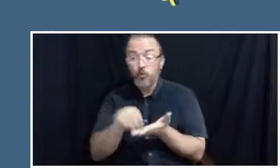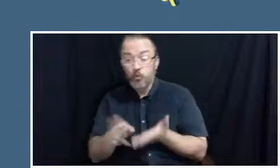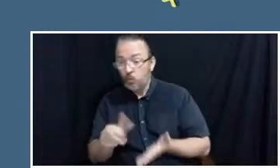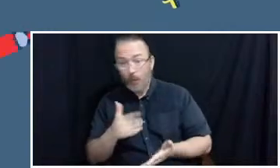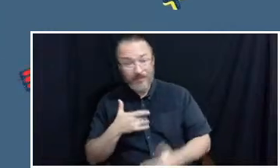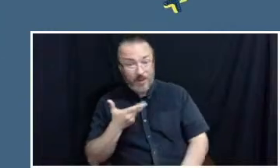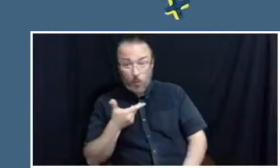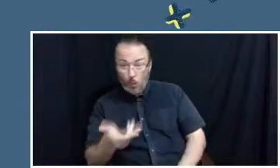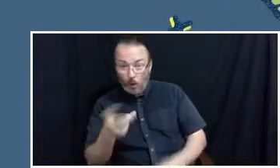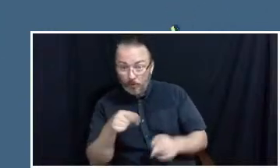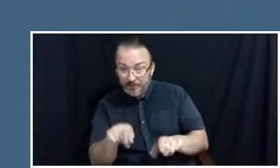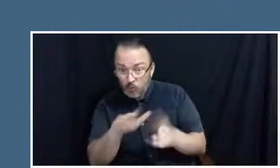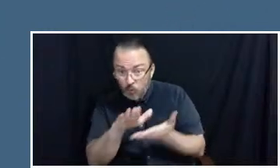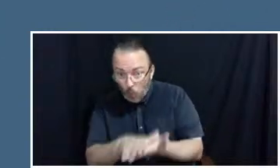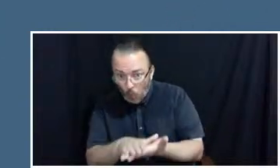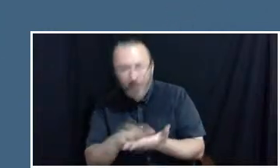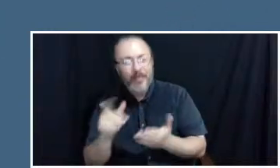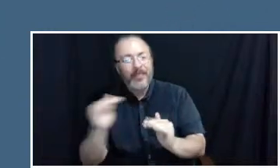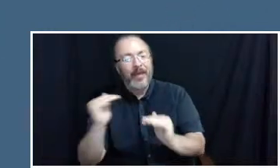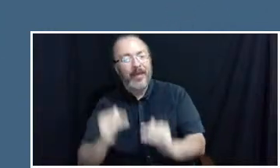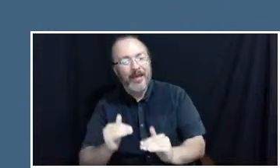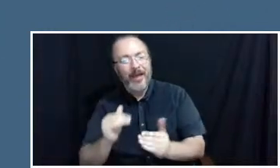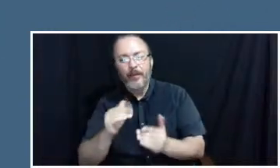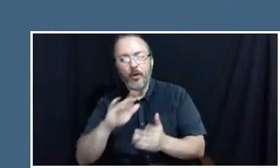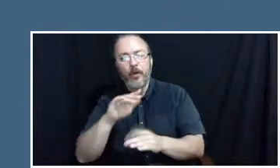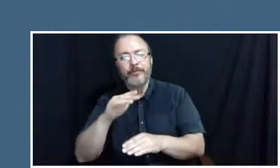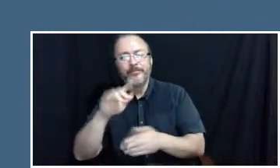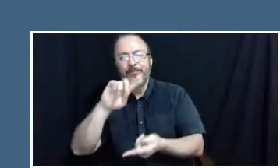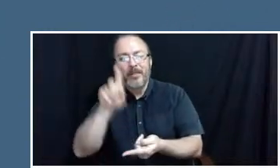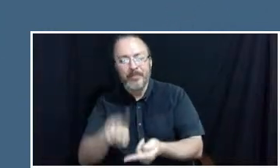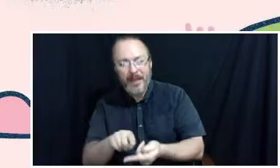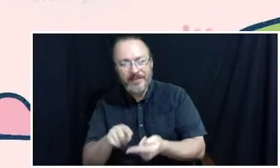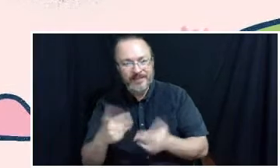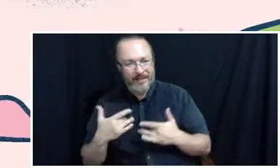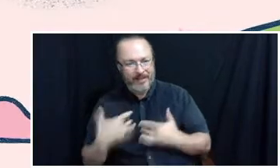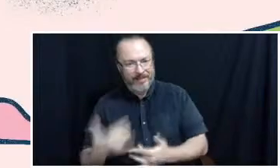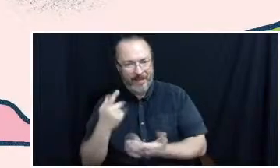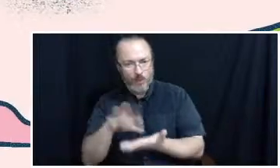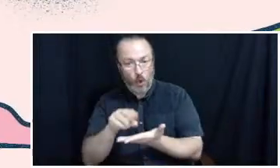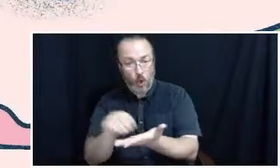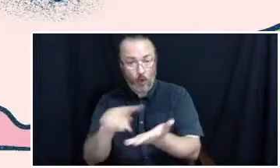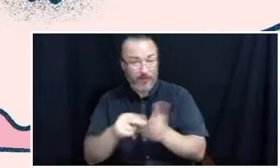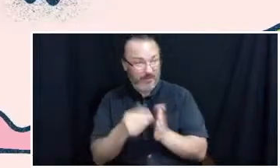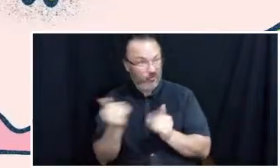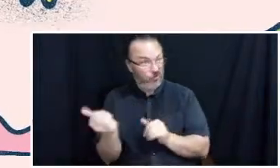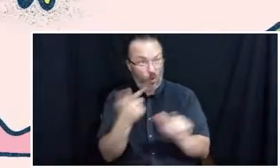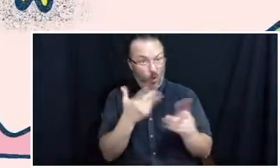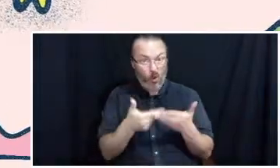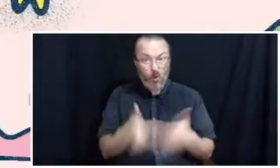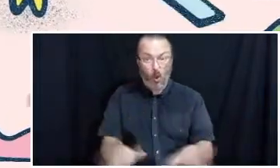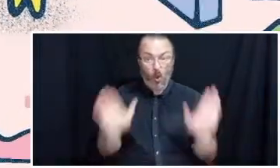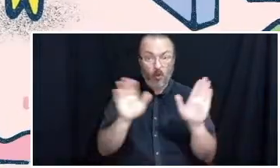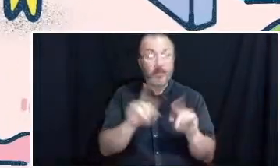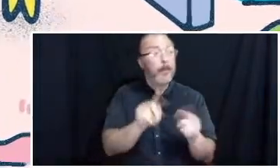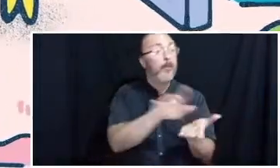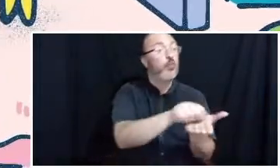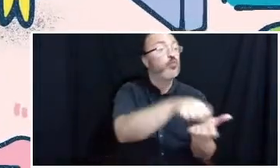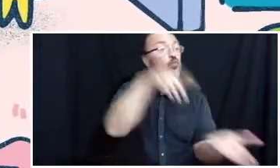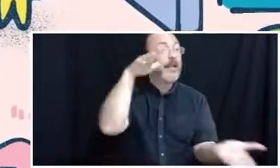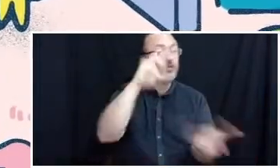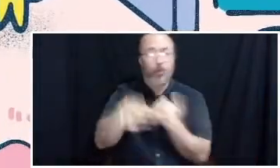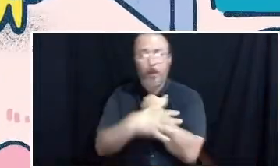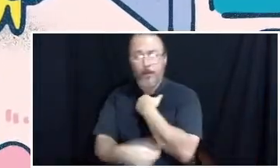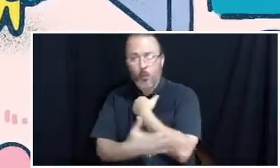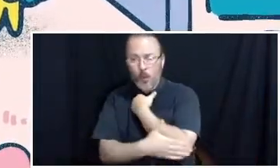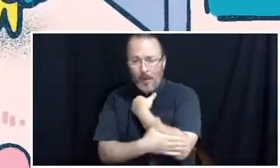Les apprenants ne devraient pas avoir à s'adapter au système. Les systèmes éducatifs devraient plutôt s'adapter à eux. Lorsque les élèves ne se sentent